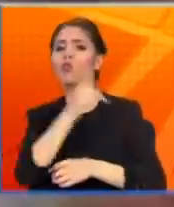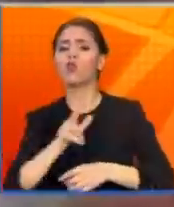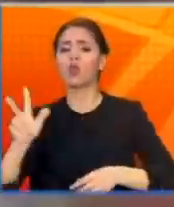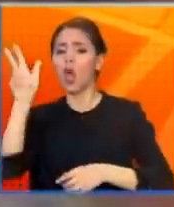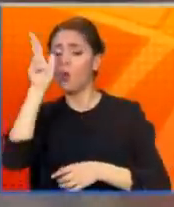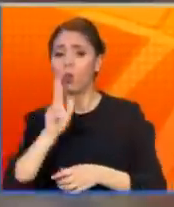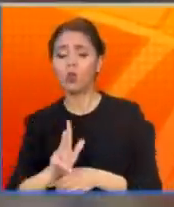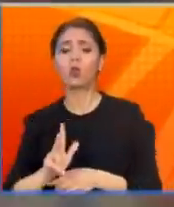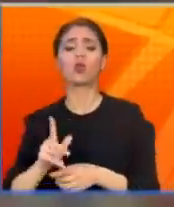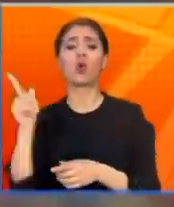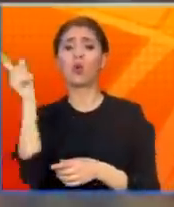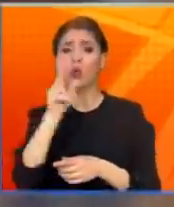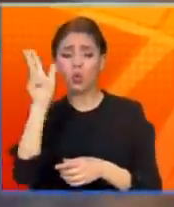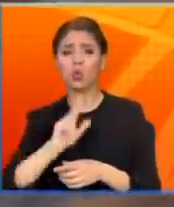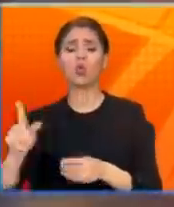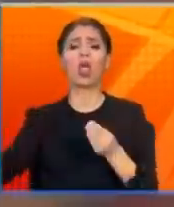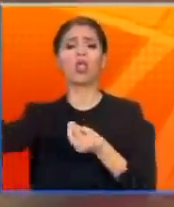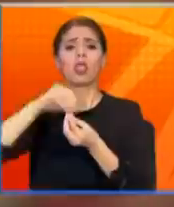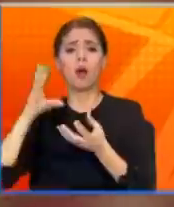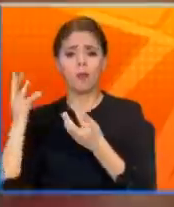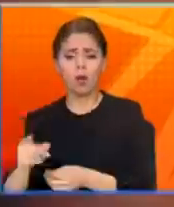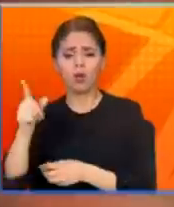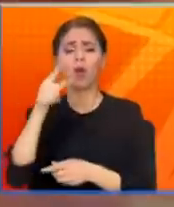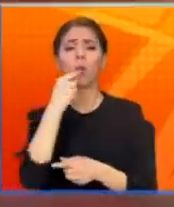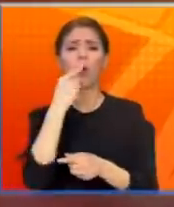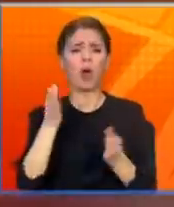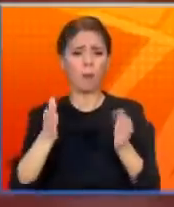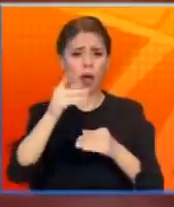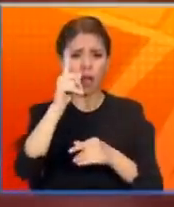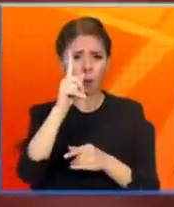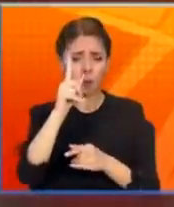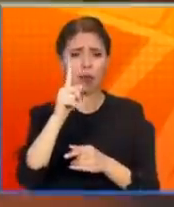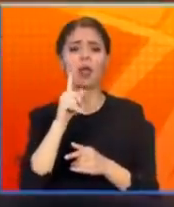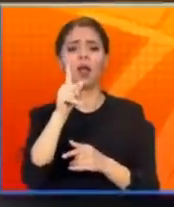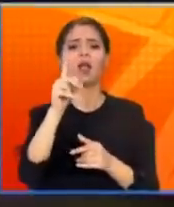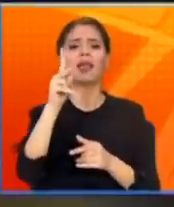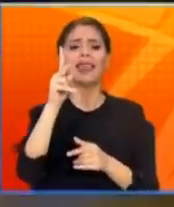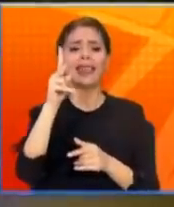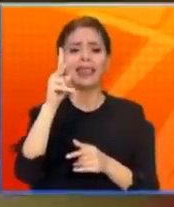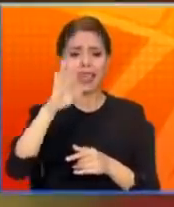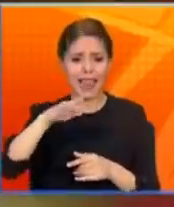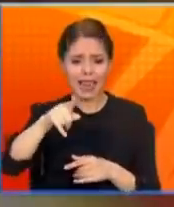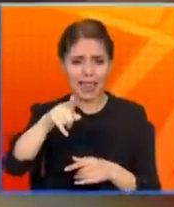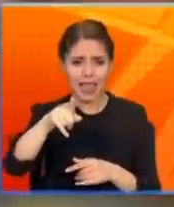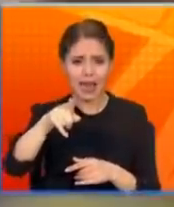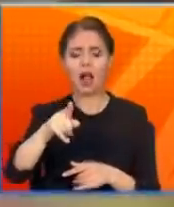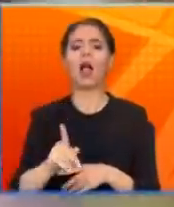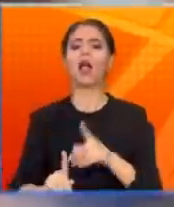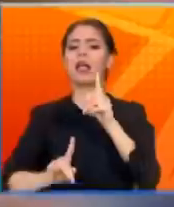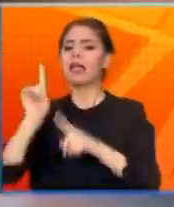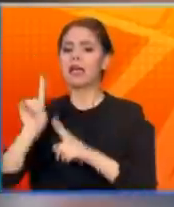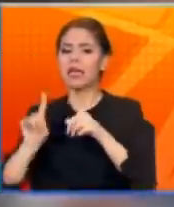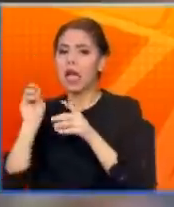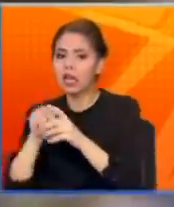bu da fırsatçılara yaradı. Nasıl mı? İşte makarnanın fiyatı bir paketi markette 2 lira 50 kuruş. İnternette